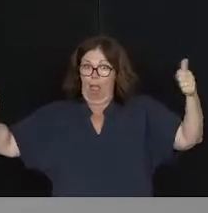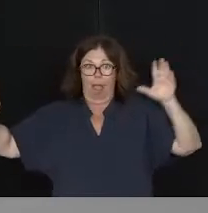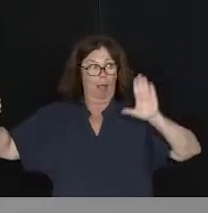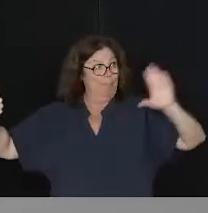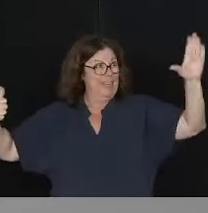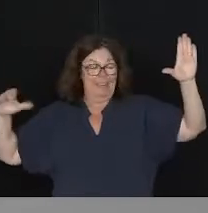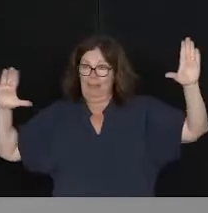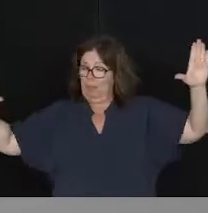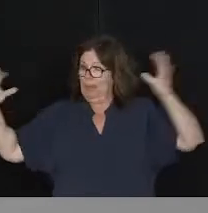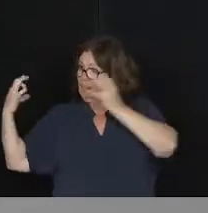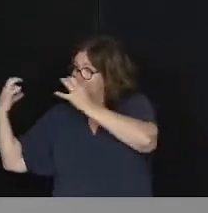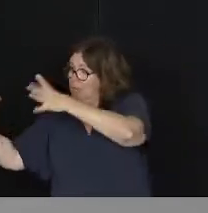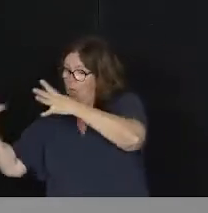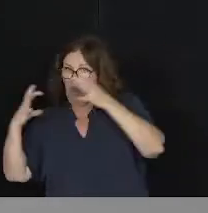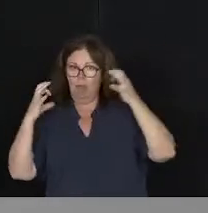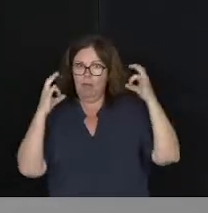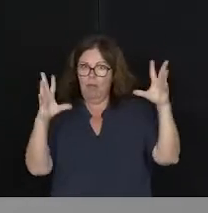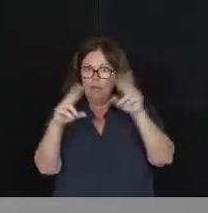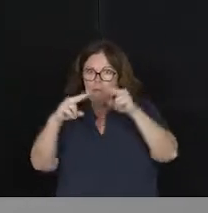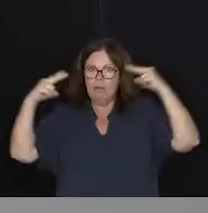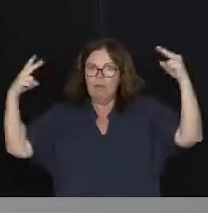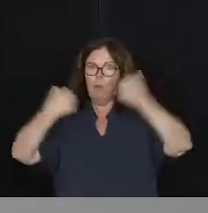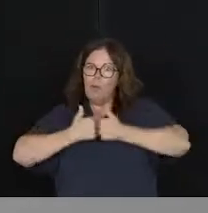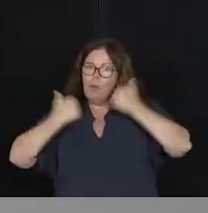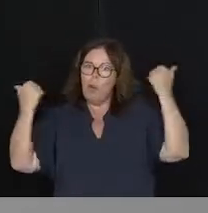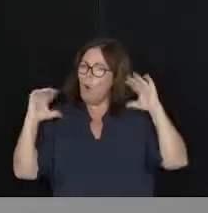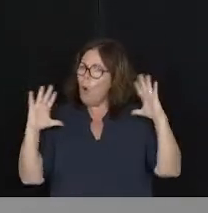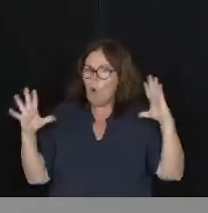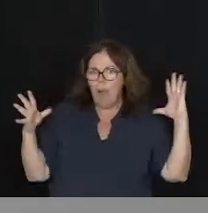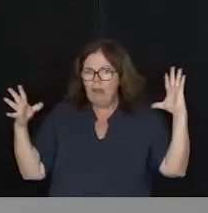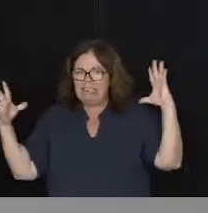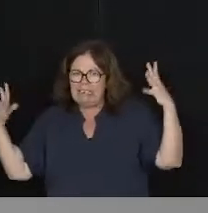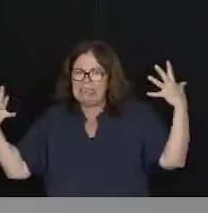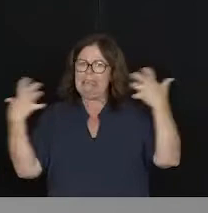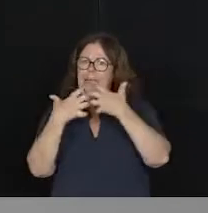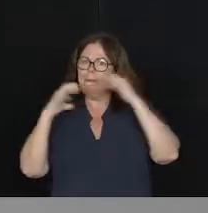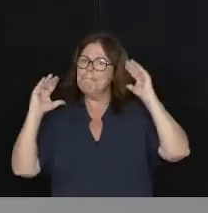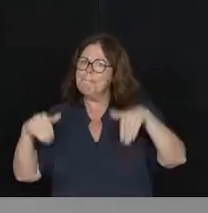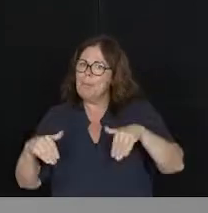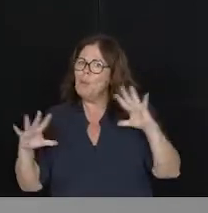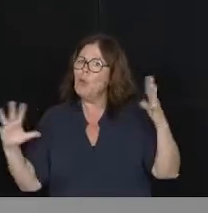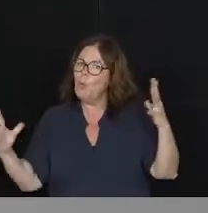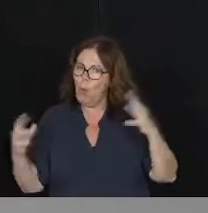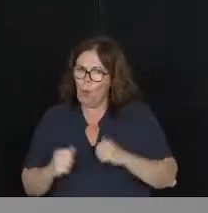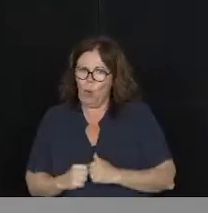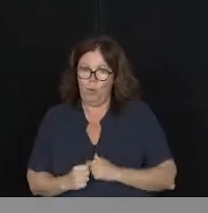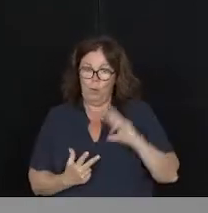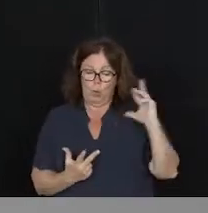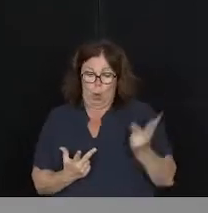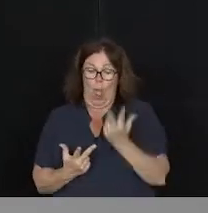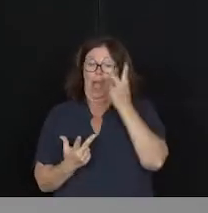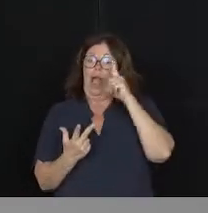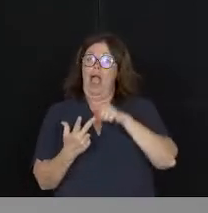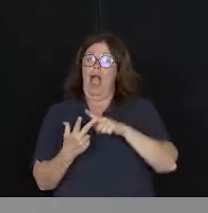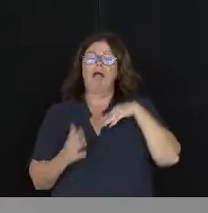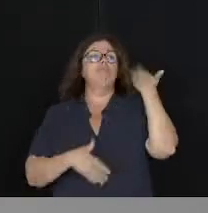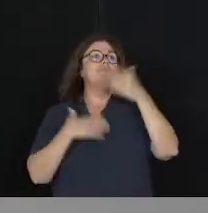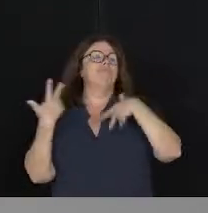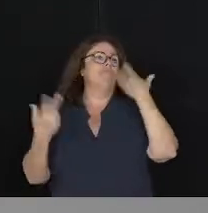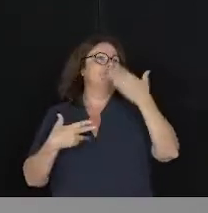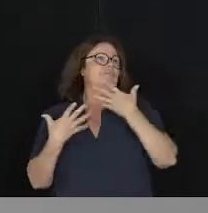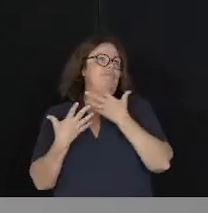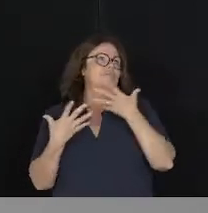des situations extrêmement différentes. Et pour finir, je questionnerai la façon dont les couples relisent leur passé, mais